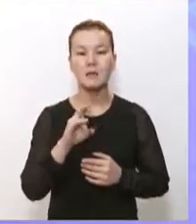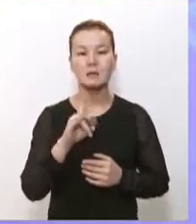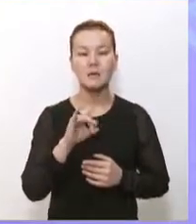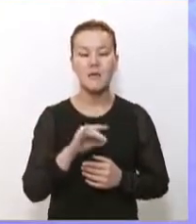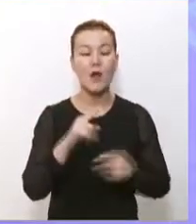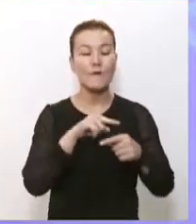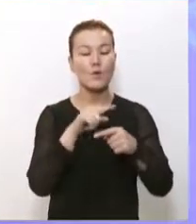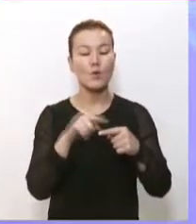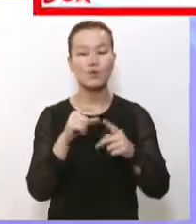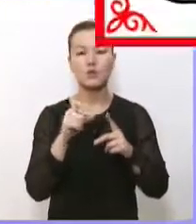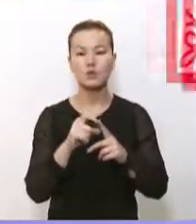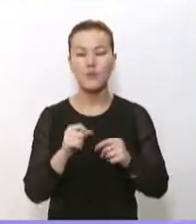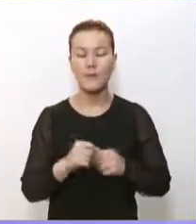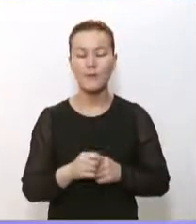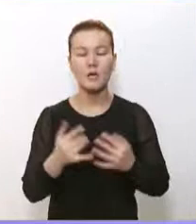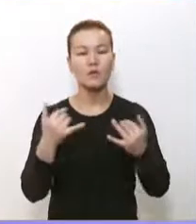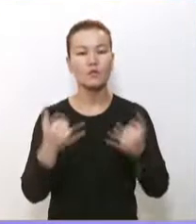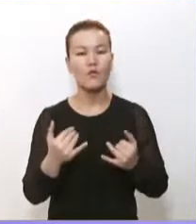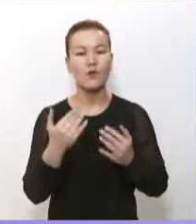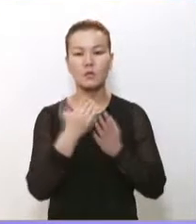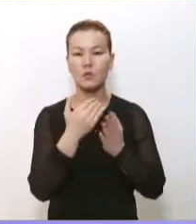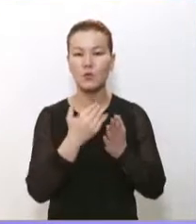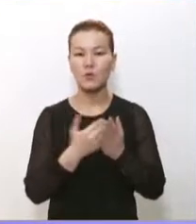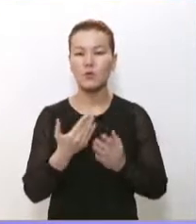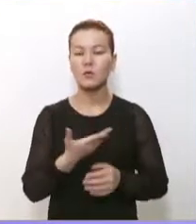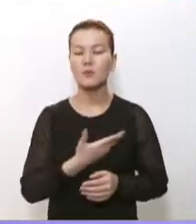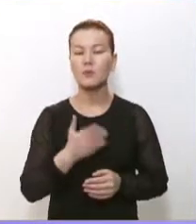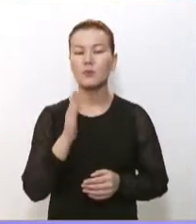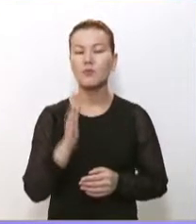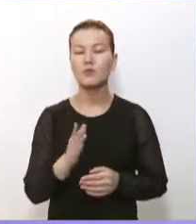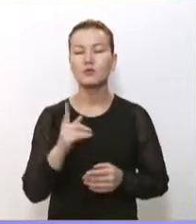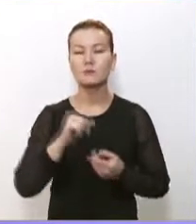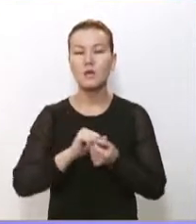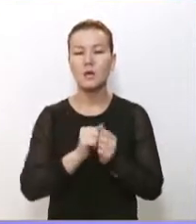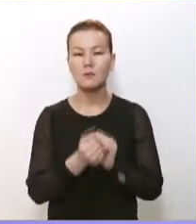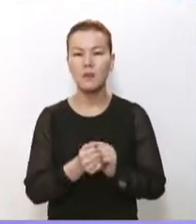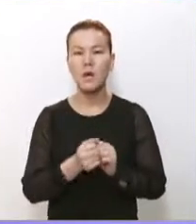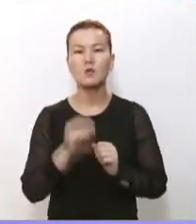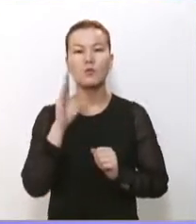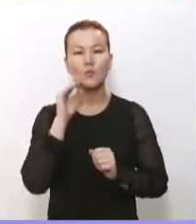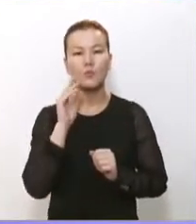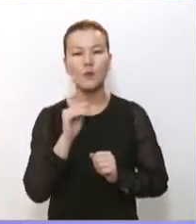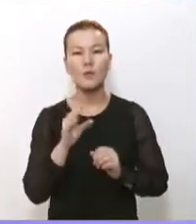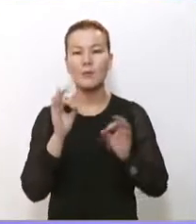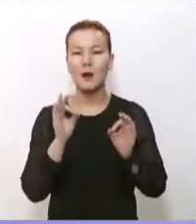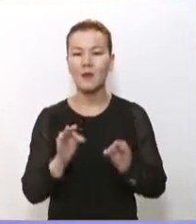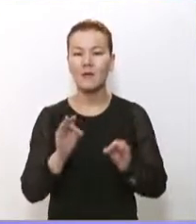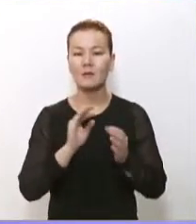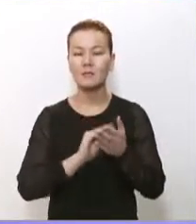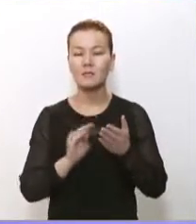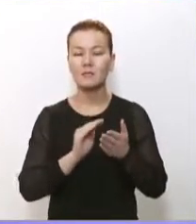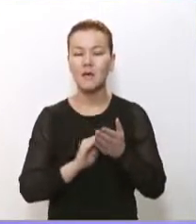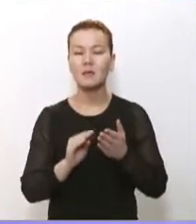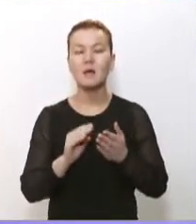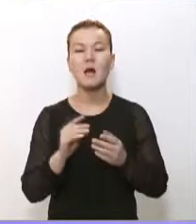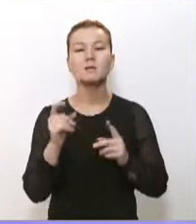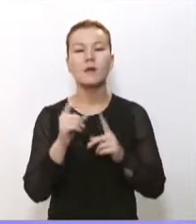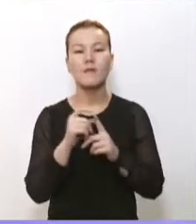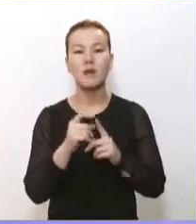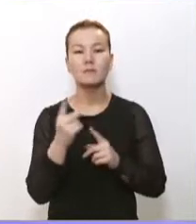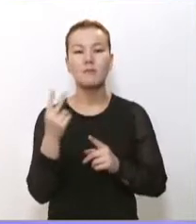слова. И сегодня на уроке мы будем закреплять умение правильно писать слова с